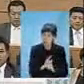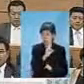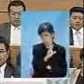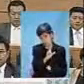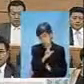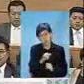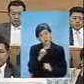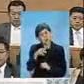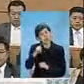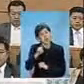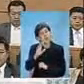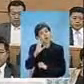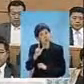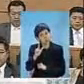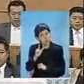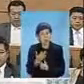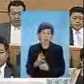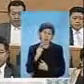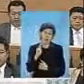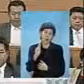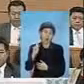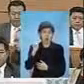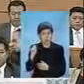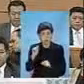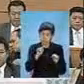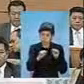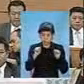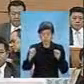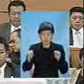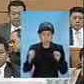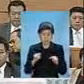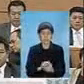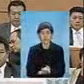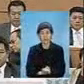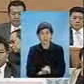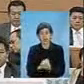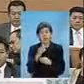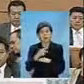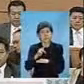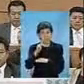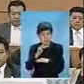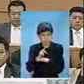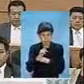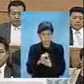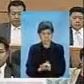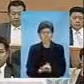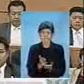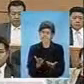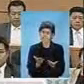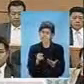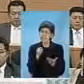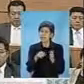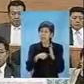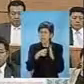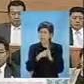มีไปอยู่ในปปช.อยู่ในกกต.อย่างนี้เป็นต้นท่านประธานที่เคารพครับนี่คือที่มา